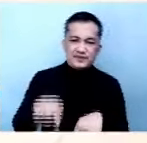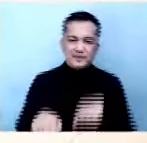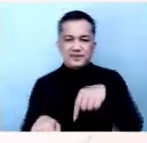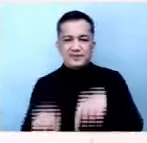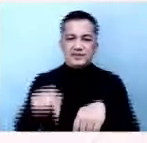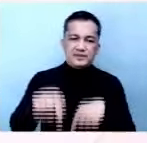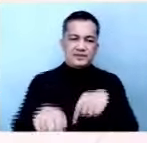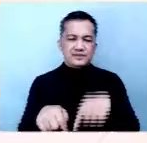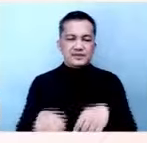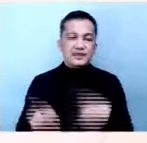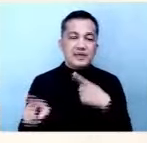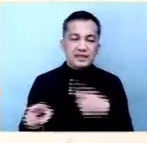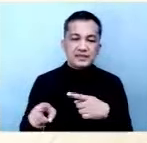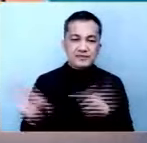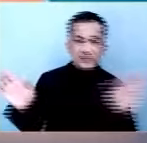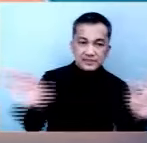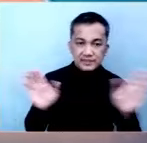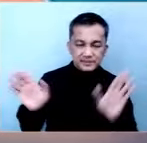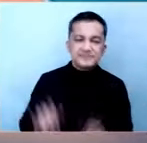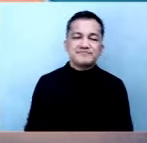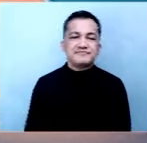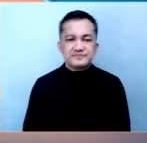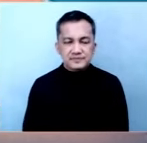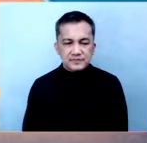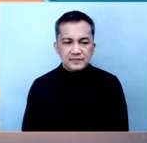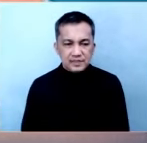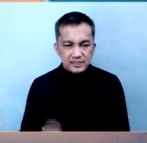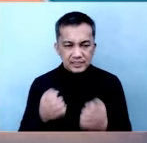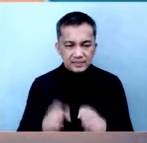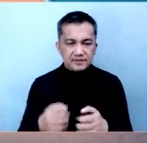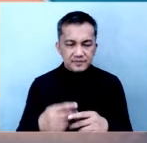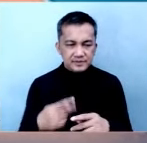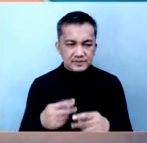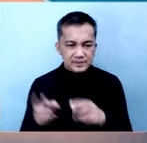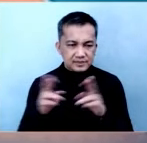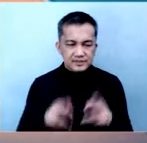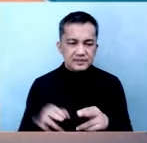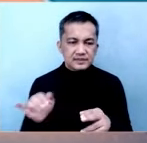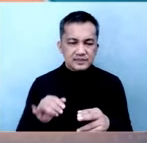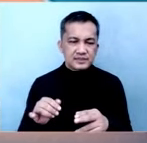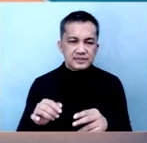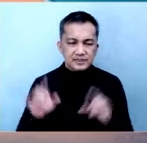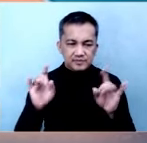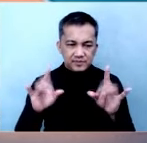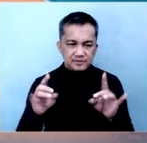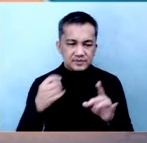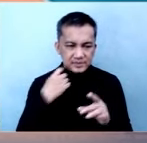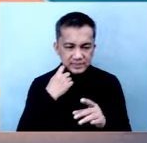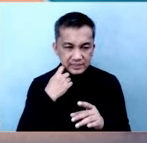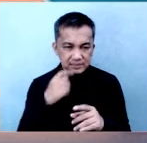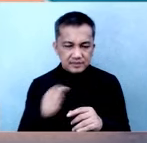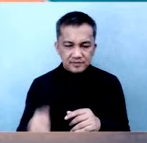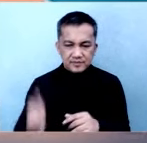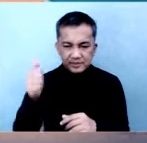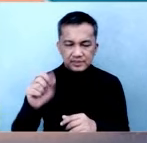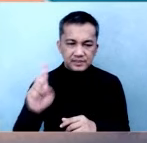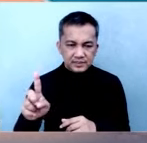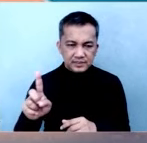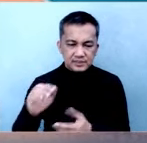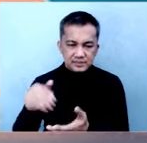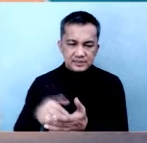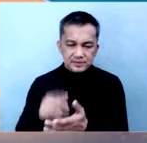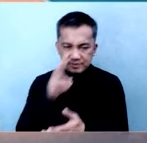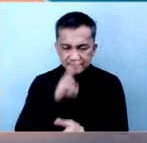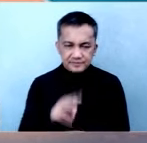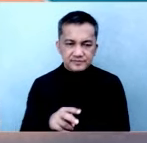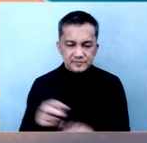May ilang events naman na may preliminary round na gaya ng volleyball. Kanina nakaisang panalo na ang Central Visayas